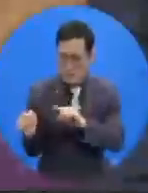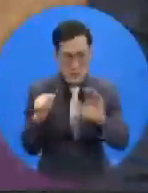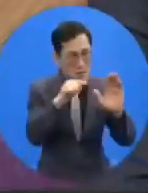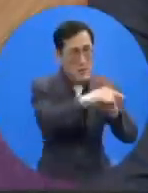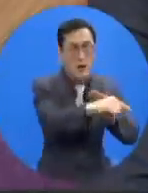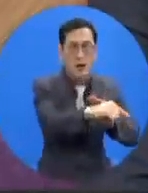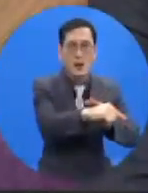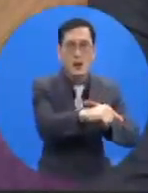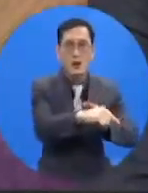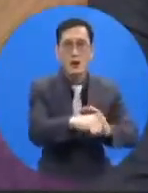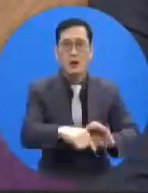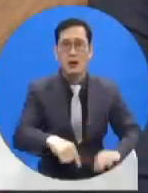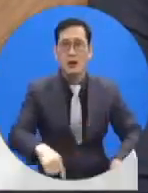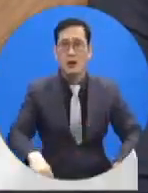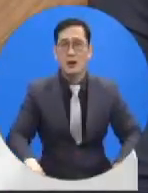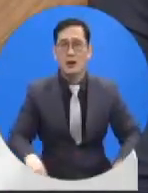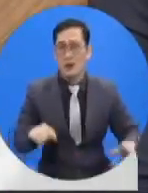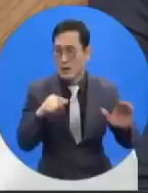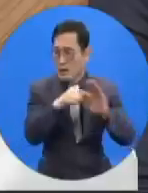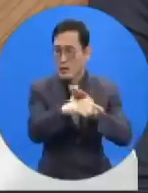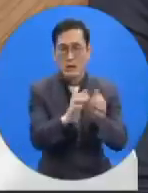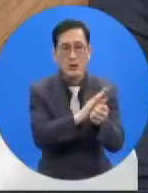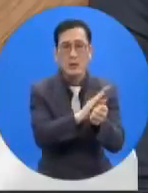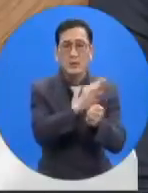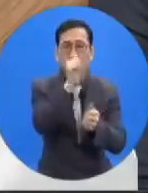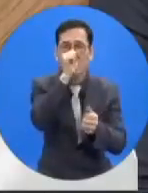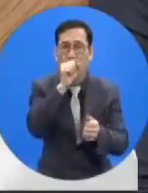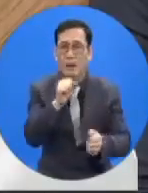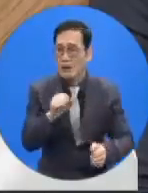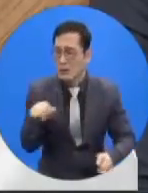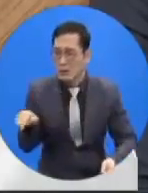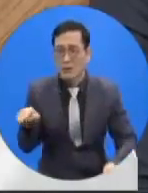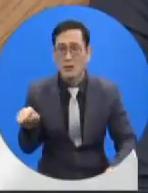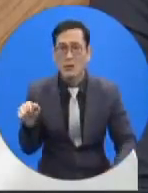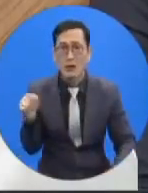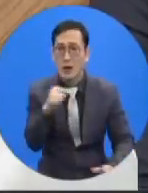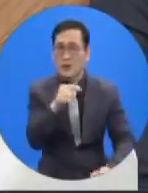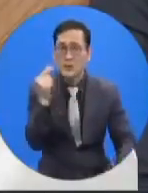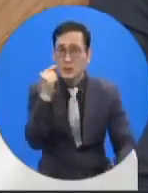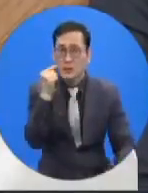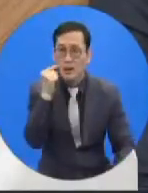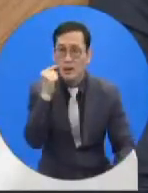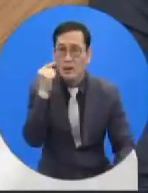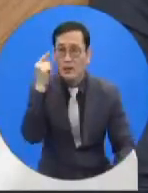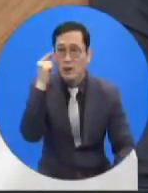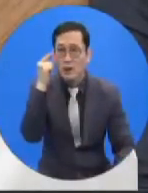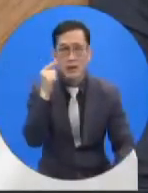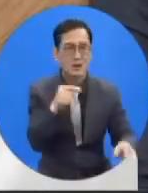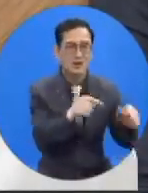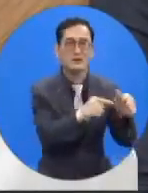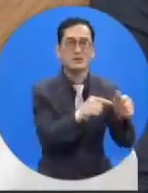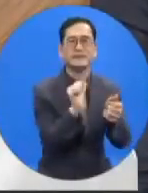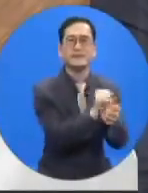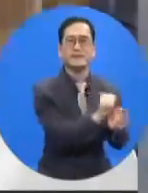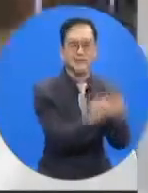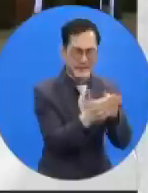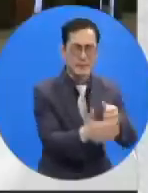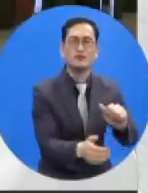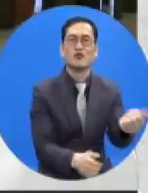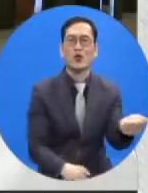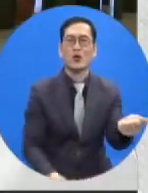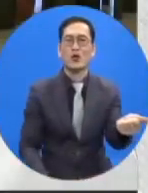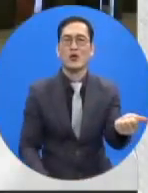장례 절차 감염병으로 사망하신 분에 대해서는 가족들이 하기가 굉장히 어렵습니다. 이제 마침 이제 임종을 지켜볼